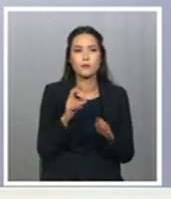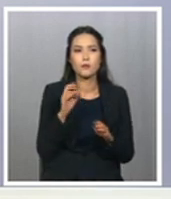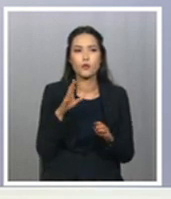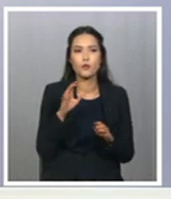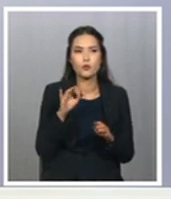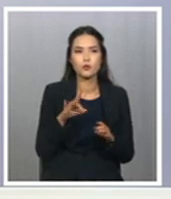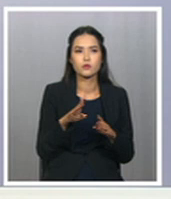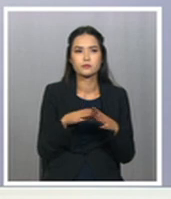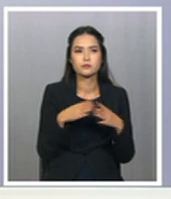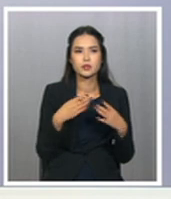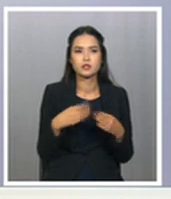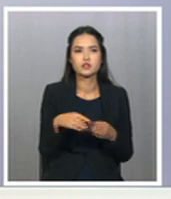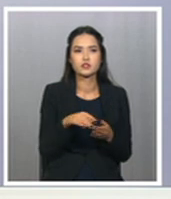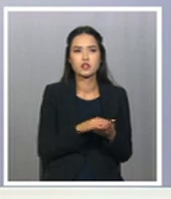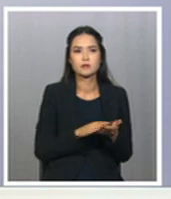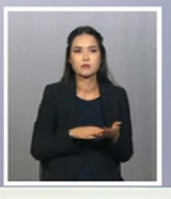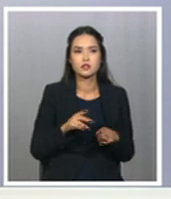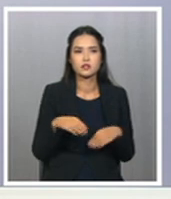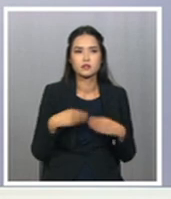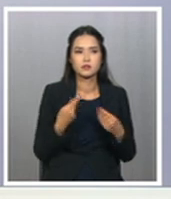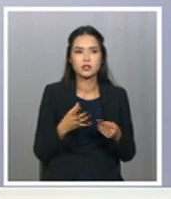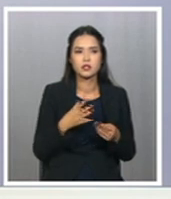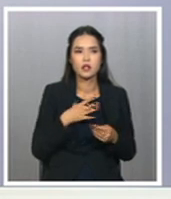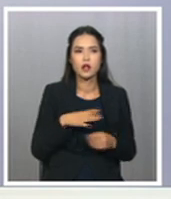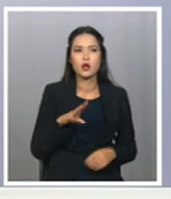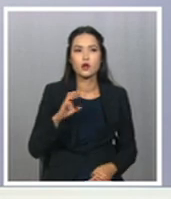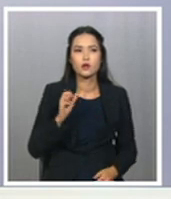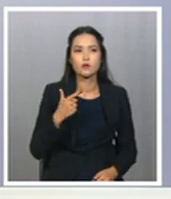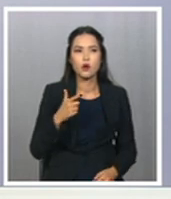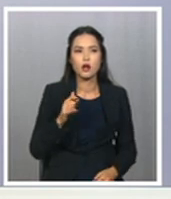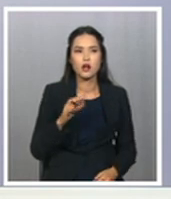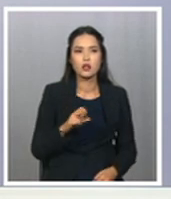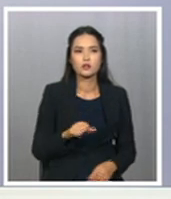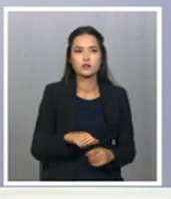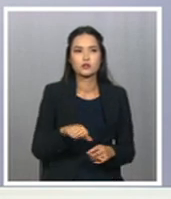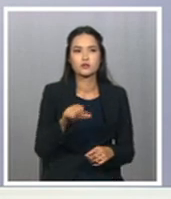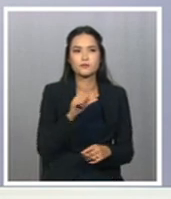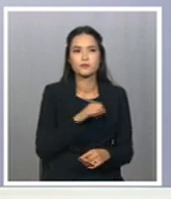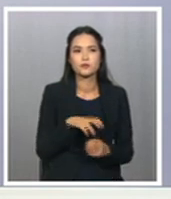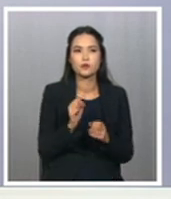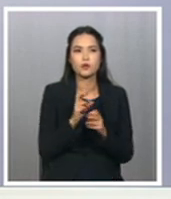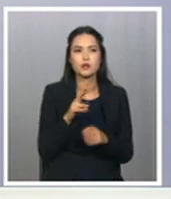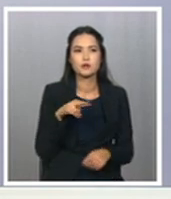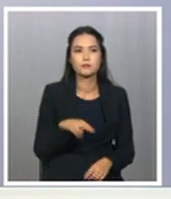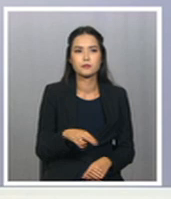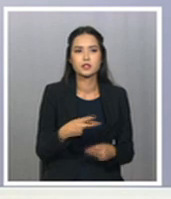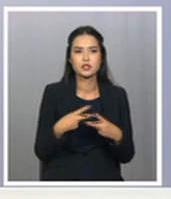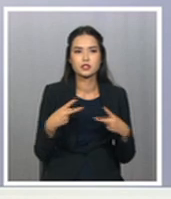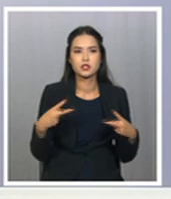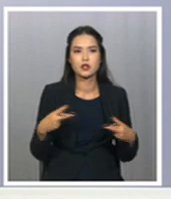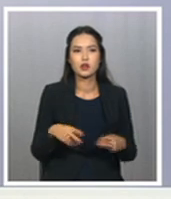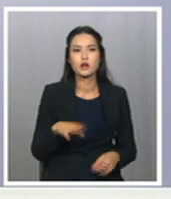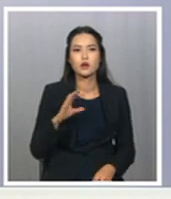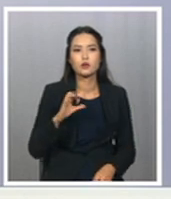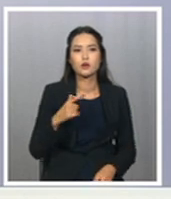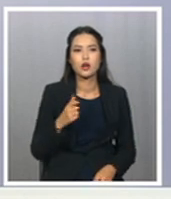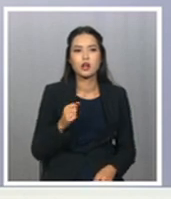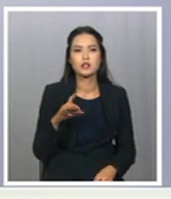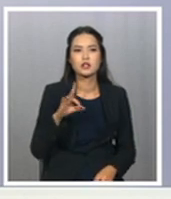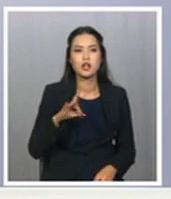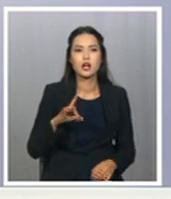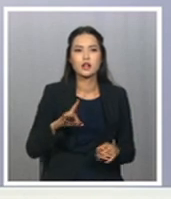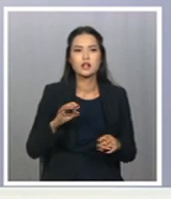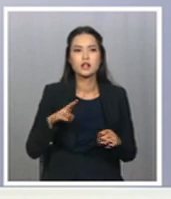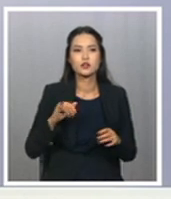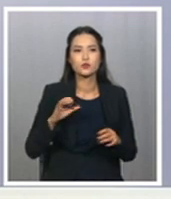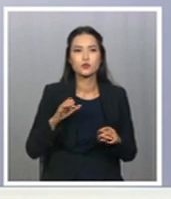бүйір бетінің жазбасы берілген. Доғаның ұзындығы 12 пиге тең, доғаның